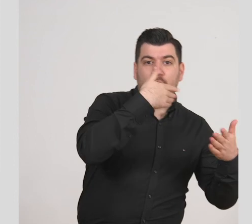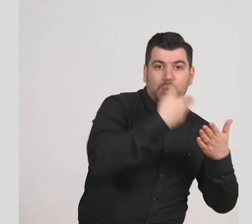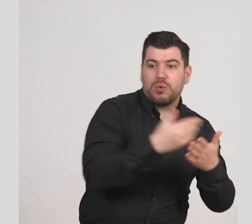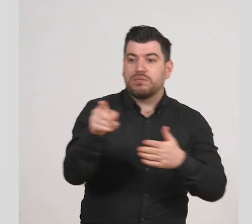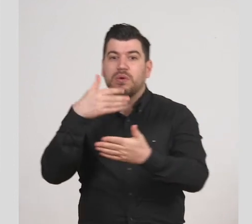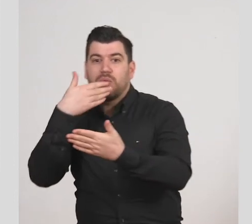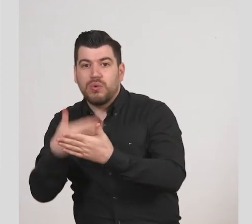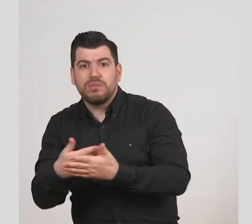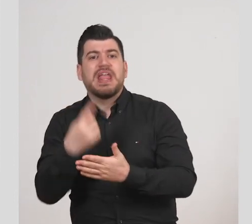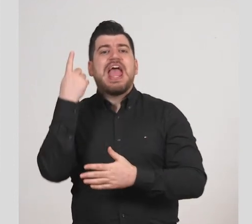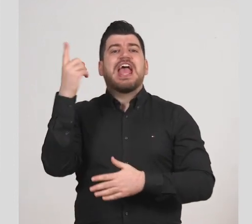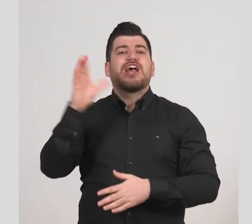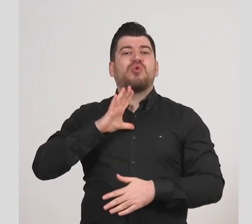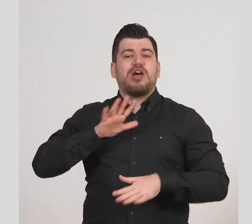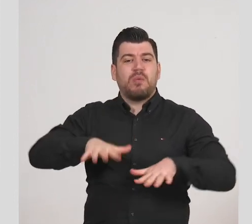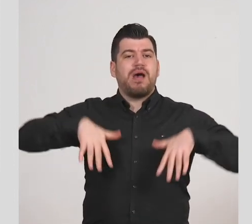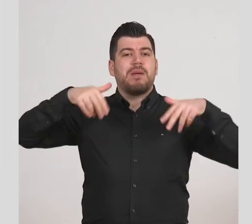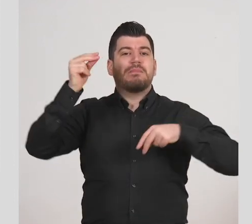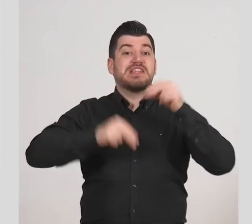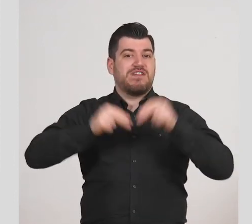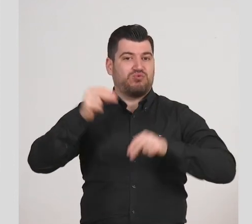απέναντί μας, για να δούμε τι ψηφίσανε.